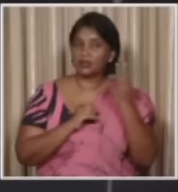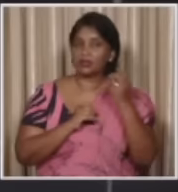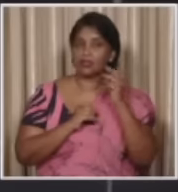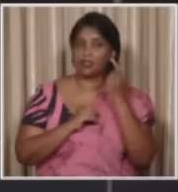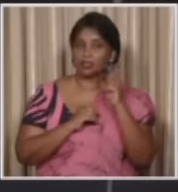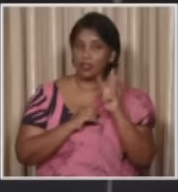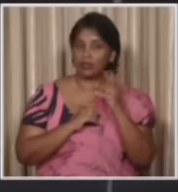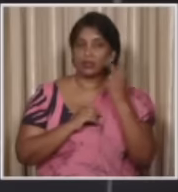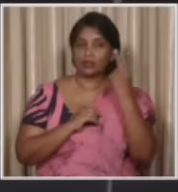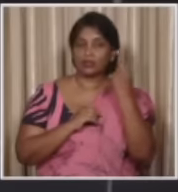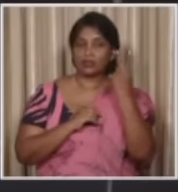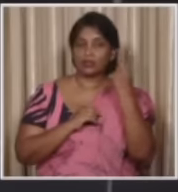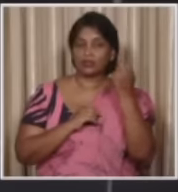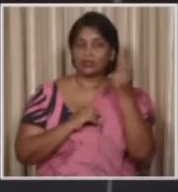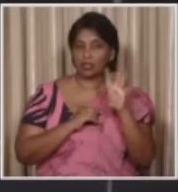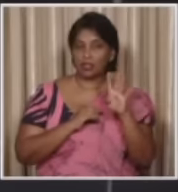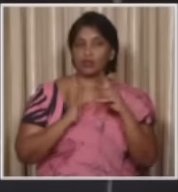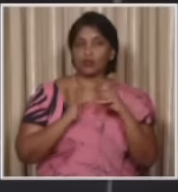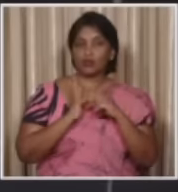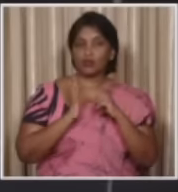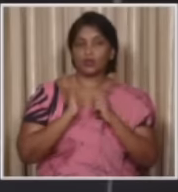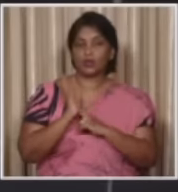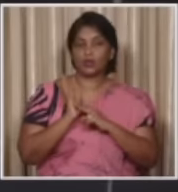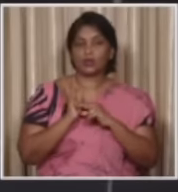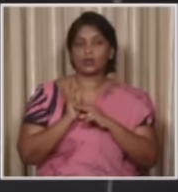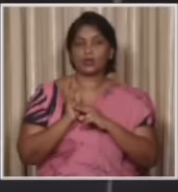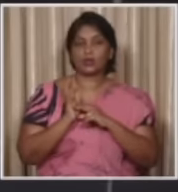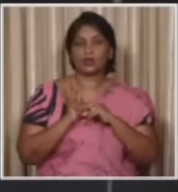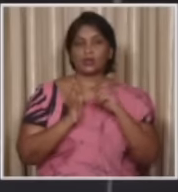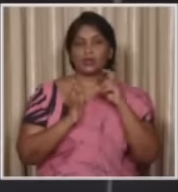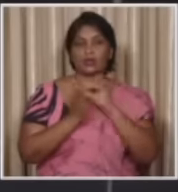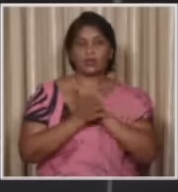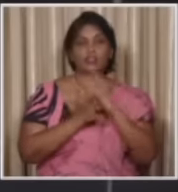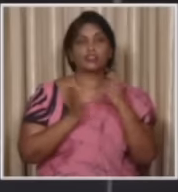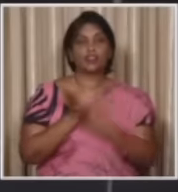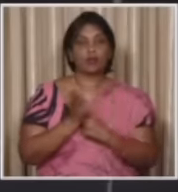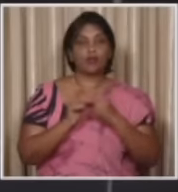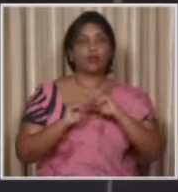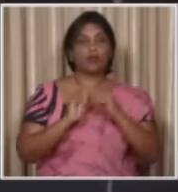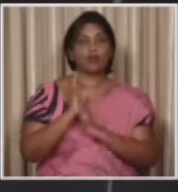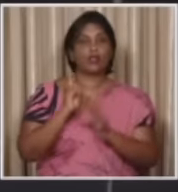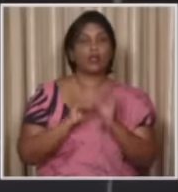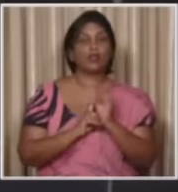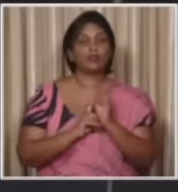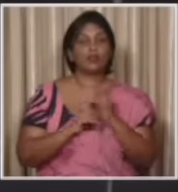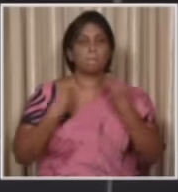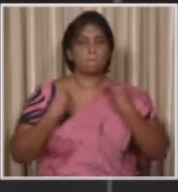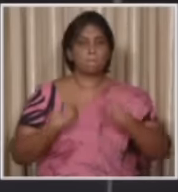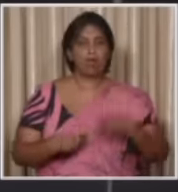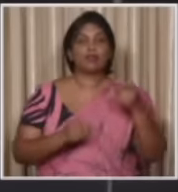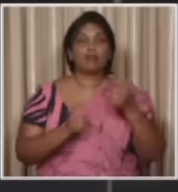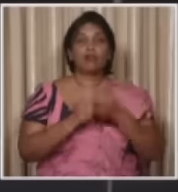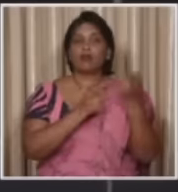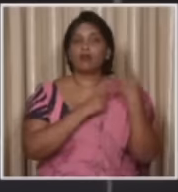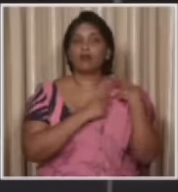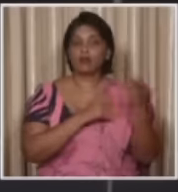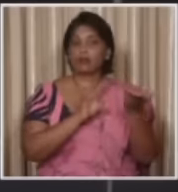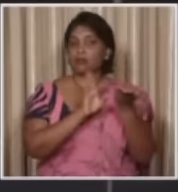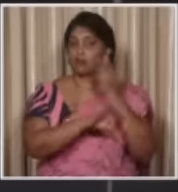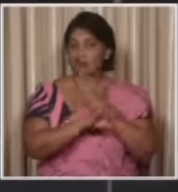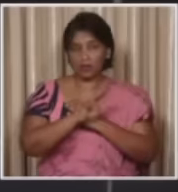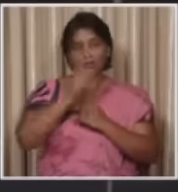2013 14 UNHCR එකේ ඡන්ද දෙකක් අපි පරාදයි. කවුද විදේශ ඇමති? එතුමා. ඊට කලින්